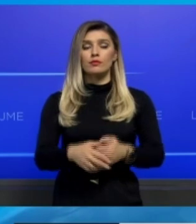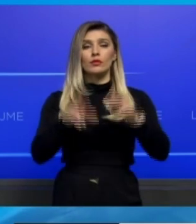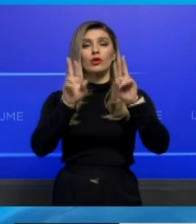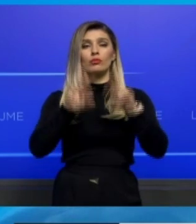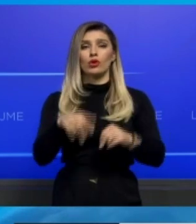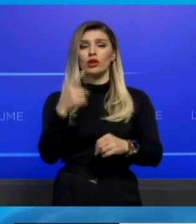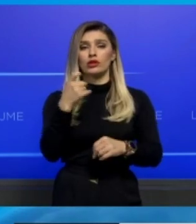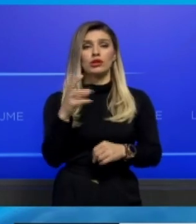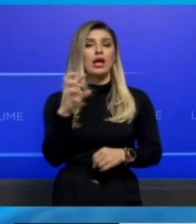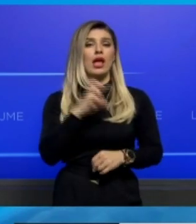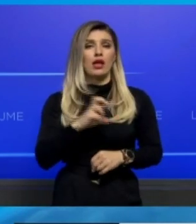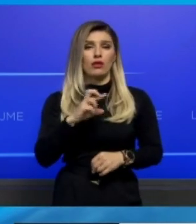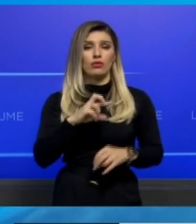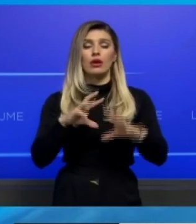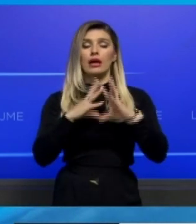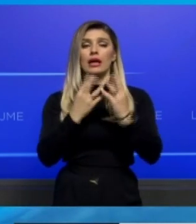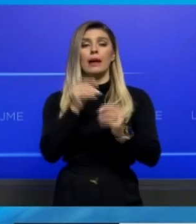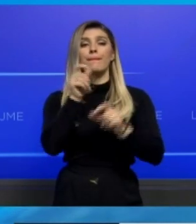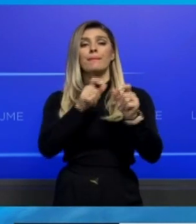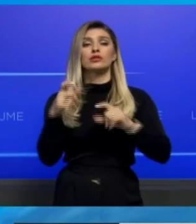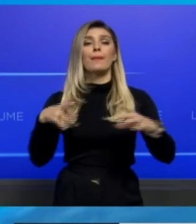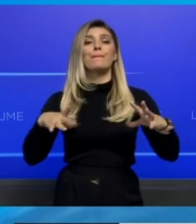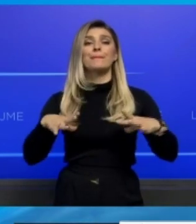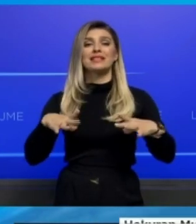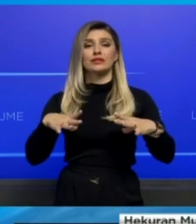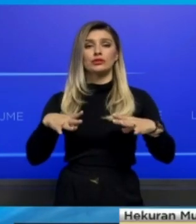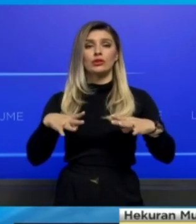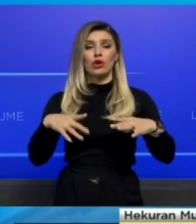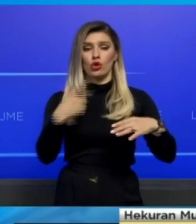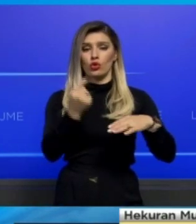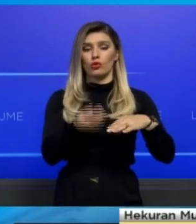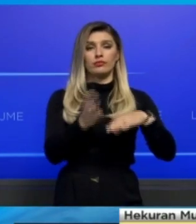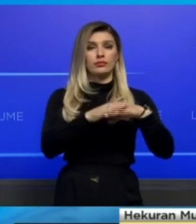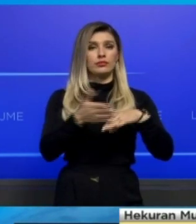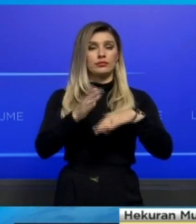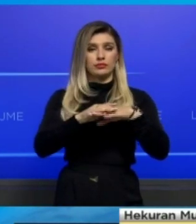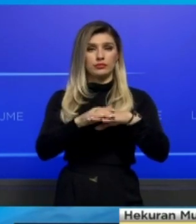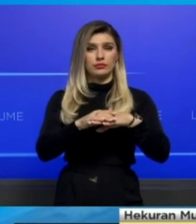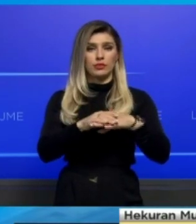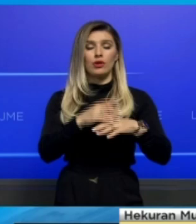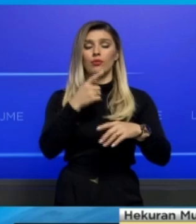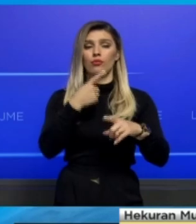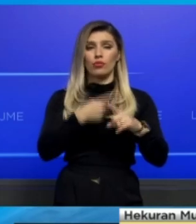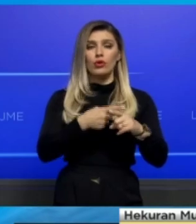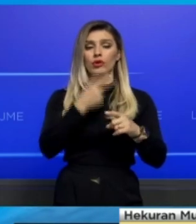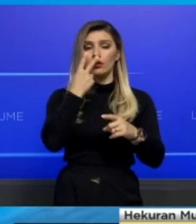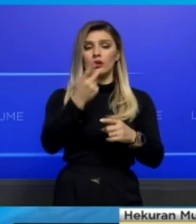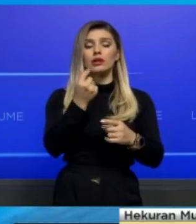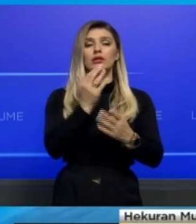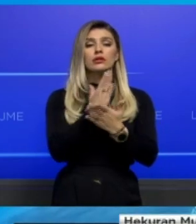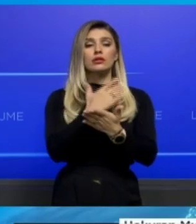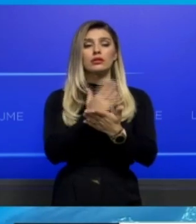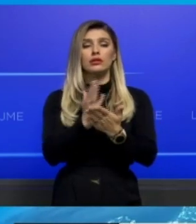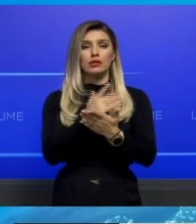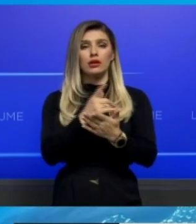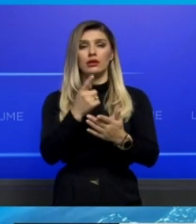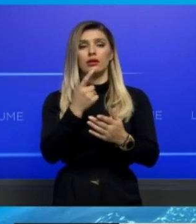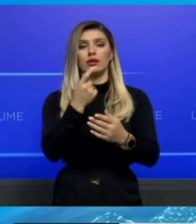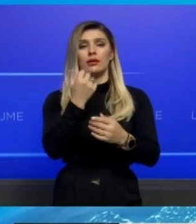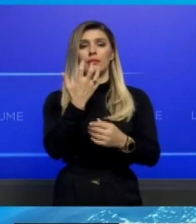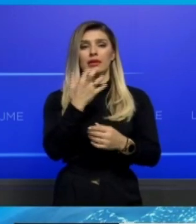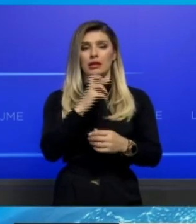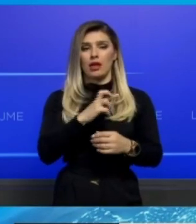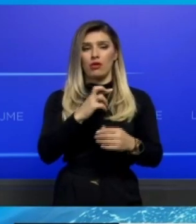euro shtesë për si cilin përfitus pensioni nga skemat pensionale që paguan shteti, për aqsa pensioni nuk kalon 500